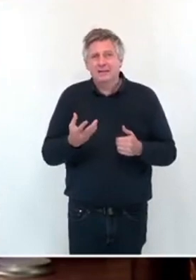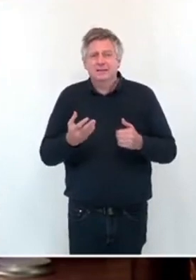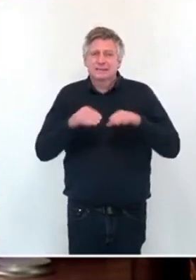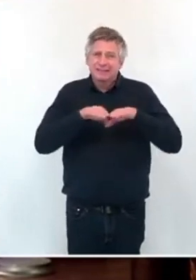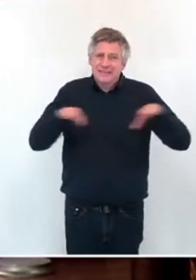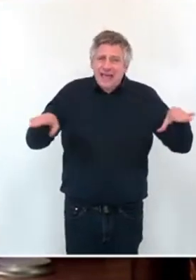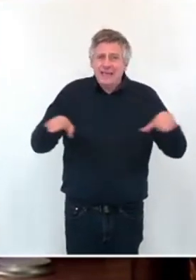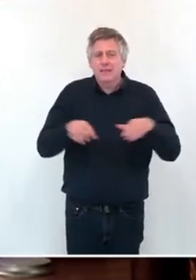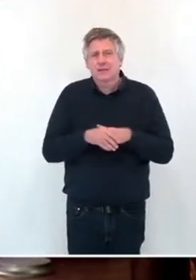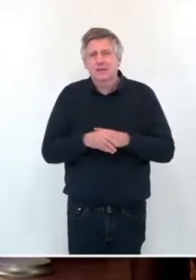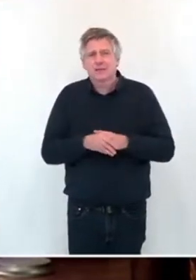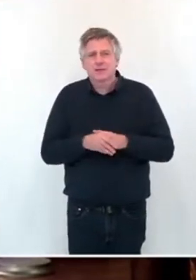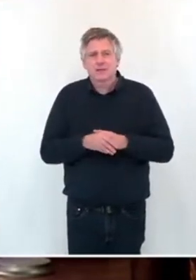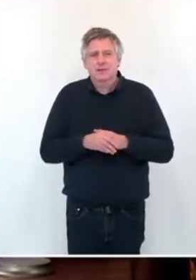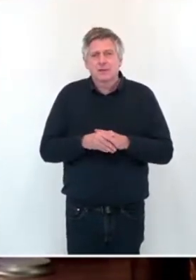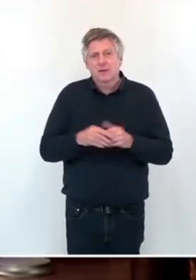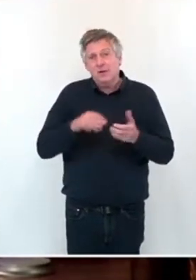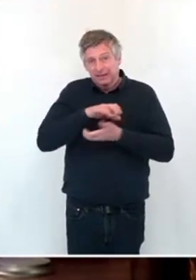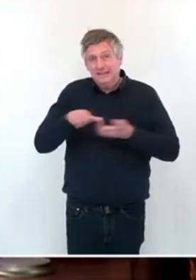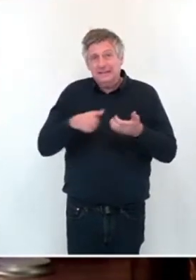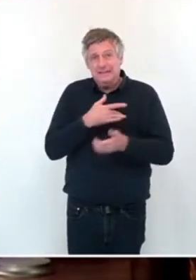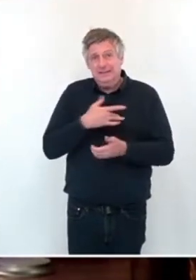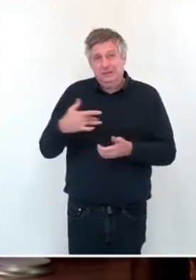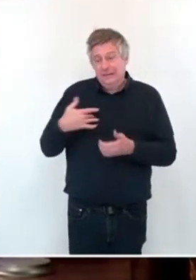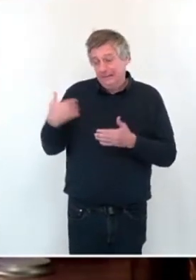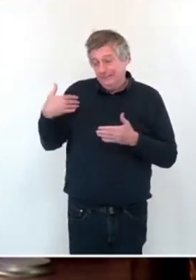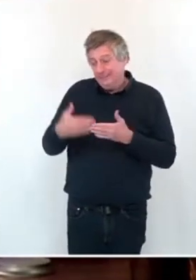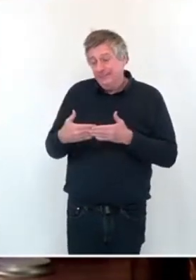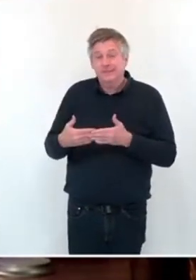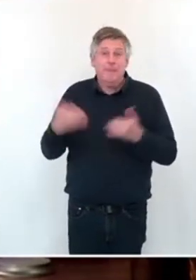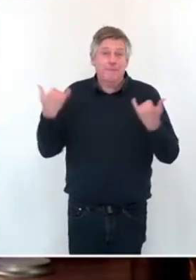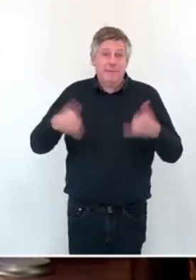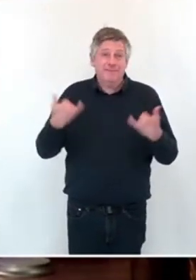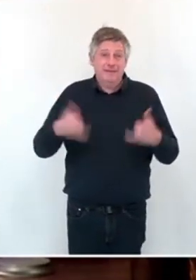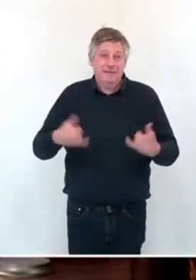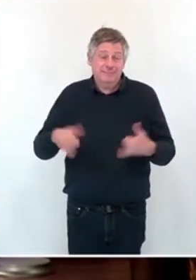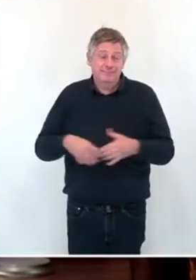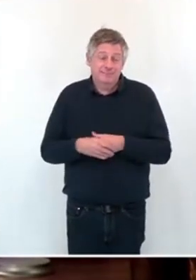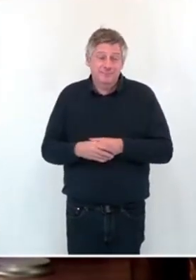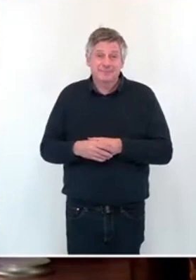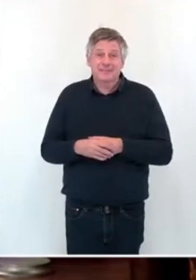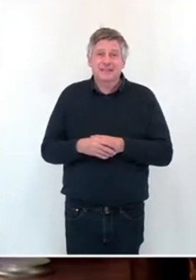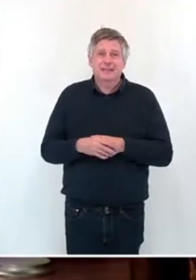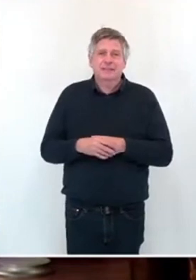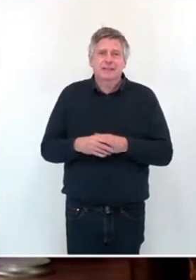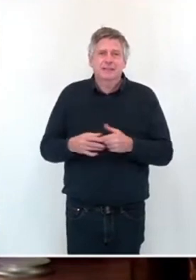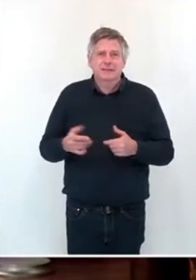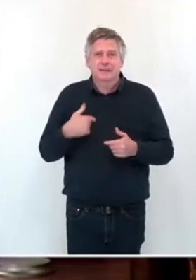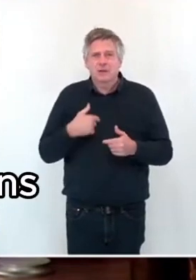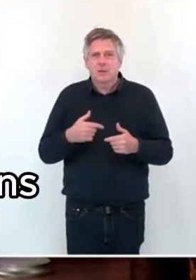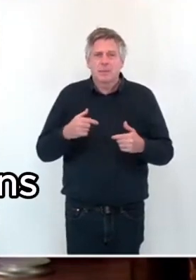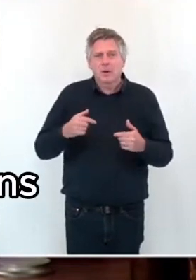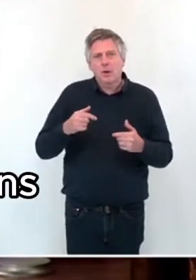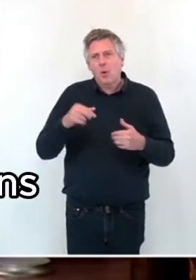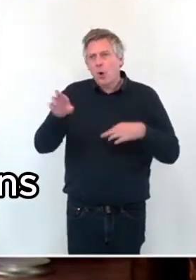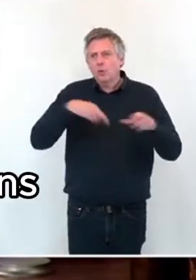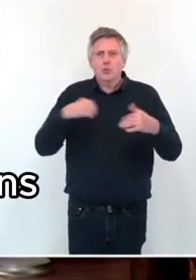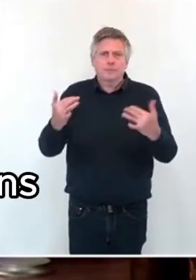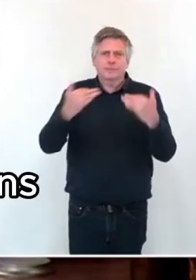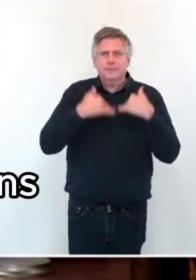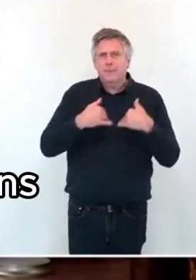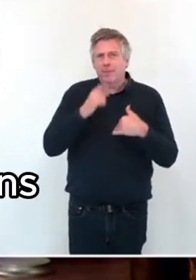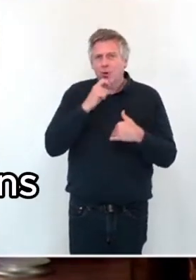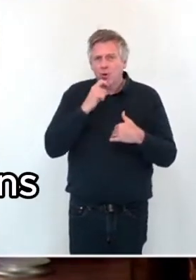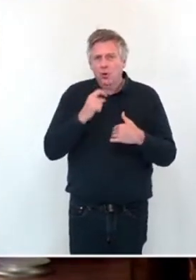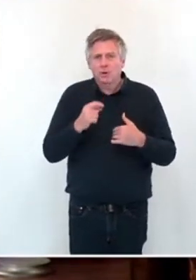n'est pas totalement remis de la crise sanitaire. Tous les publics ne sont pas revenus, leurs habitudes se sont modifiées et l'augmentation très forte du